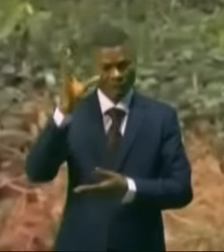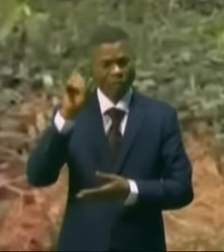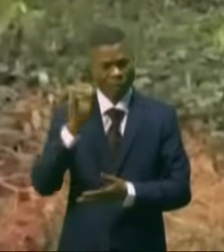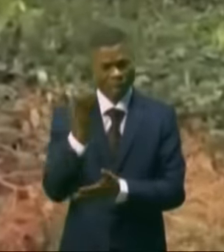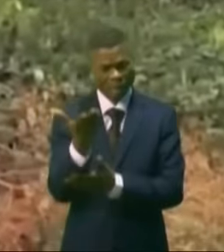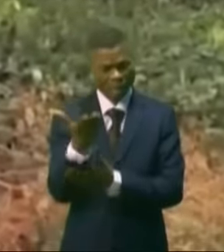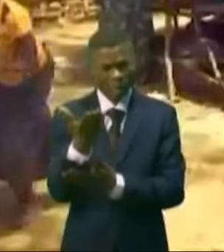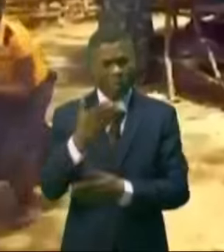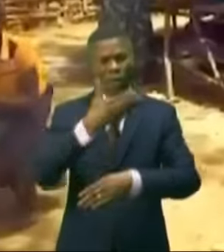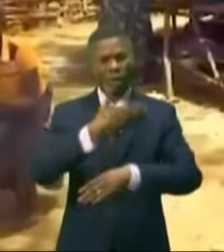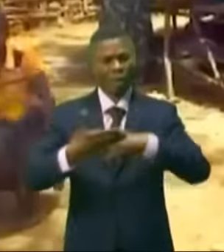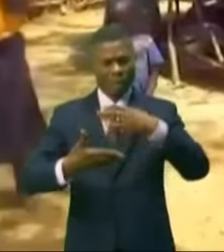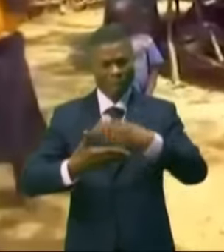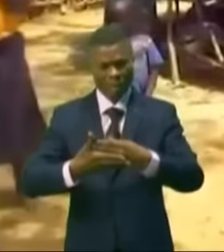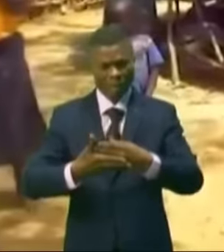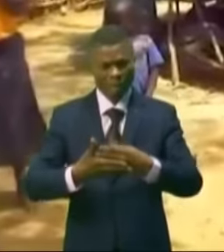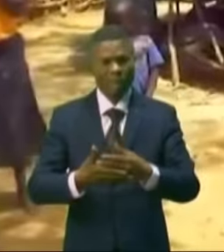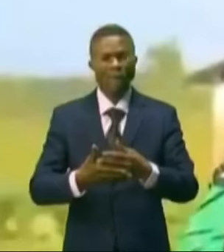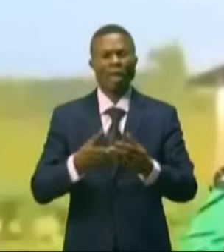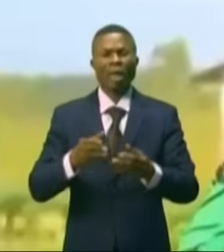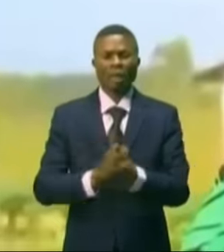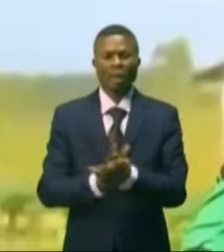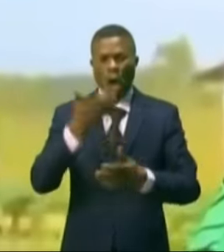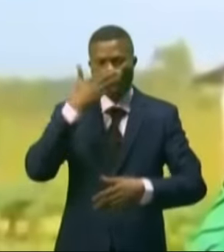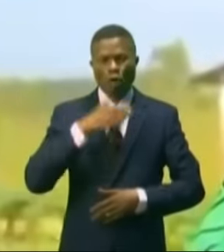la construction d'une structure sanitaire.